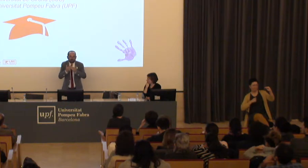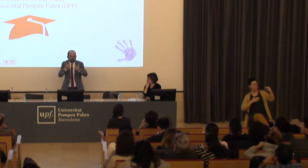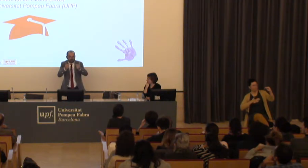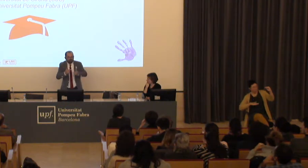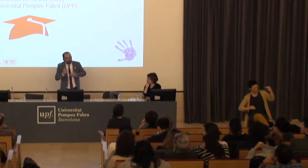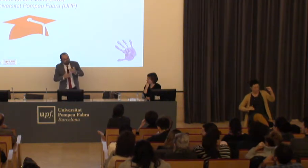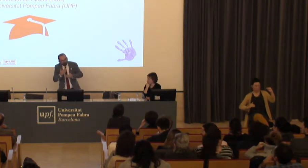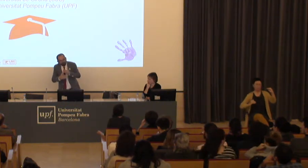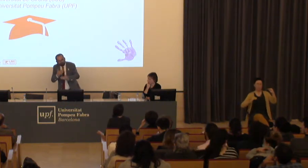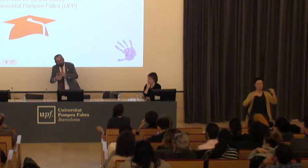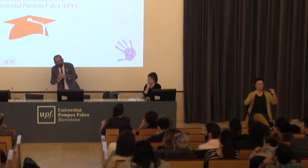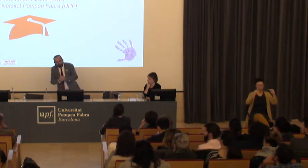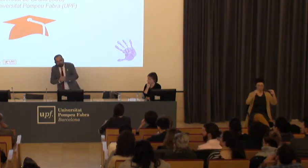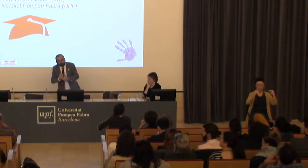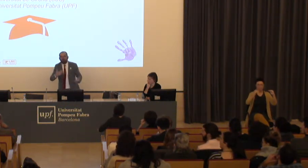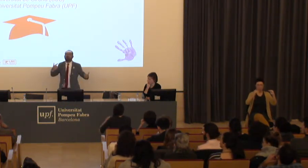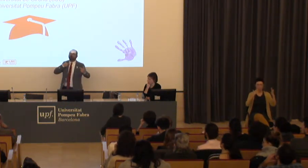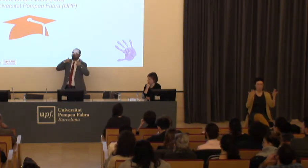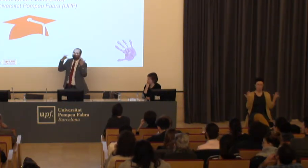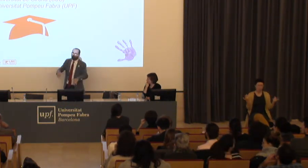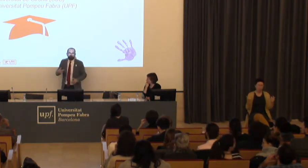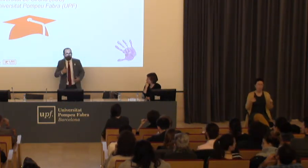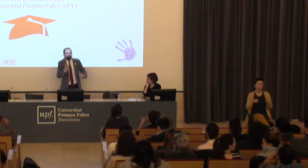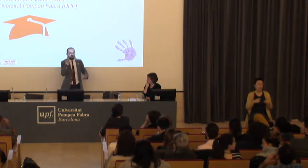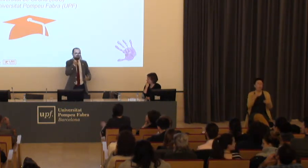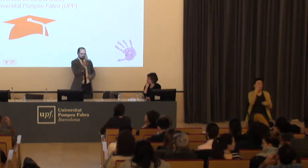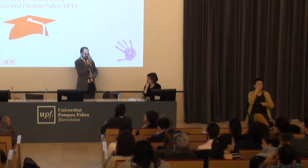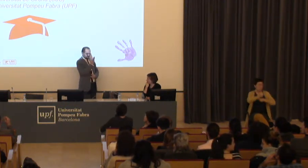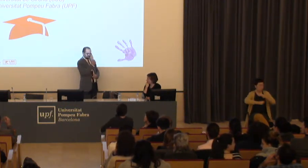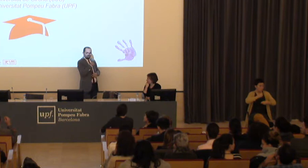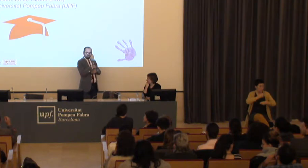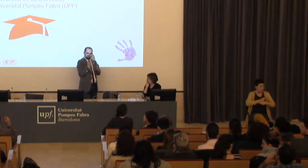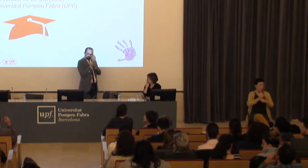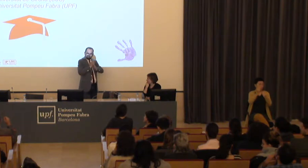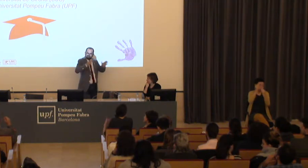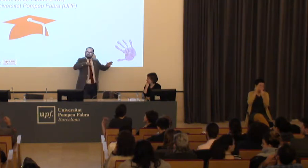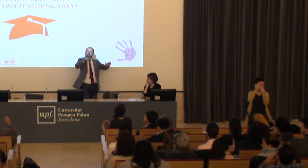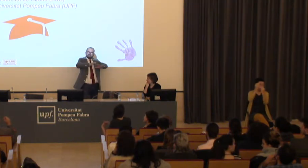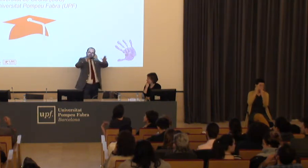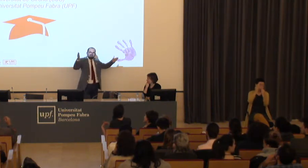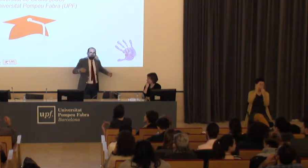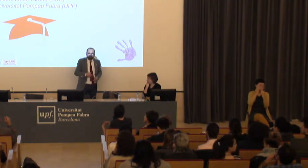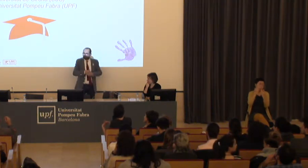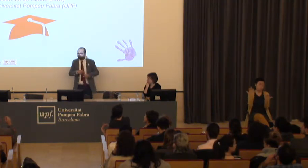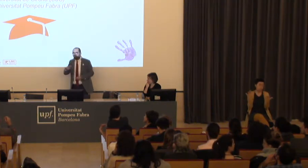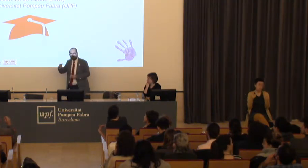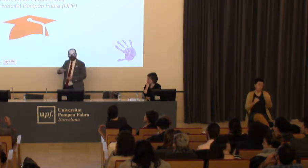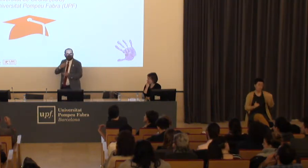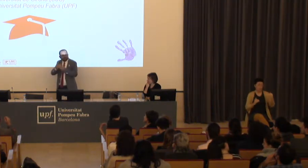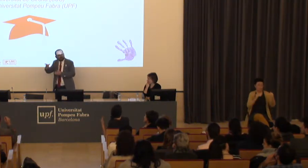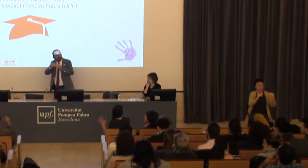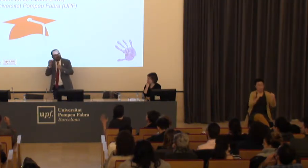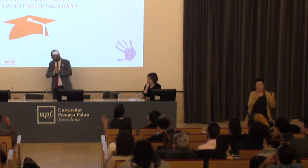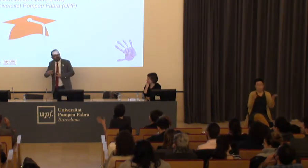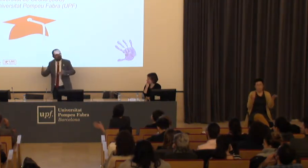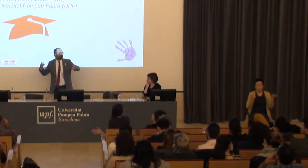Però, clar, una formació reglada suposaria un grau de 4 anys i tot el que això suposa, òbviament, ara el títol que heu rebut no serviria de res.